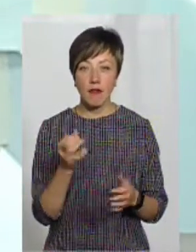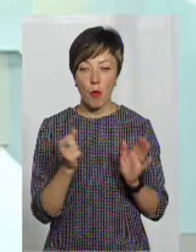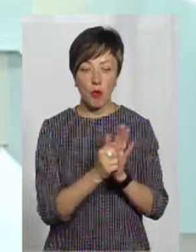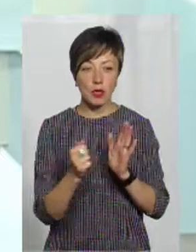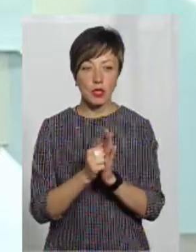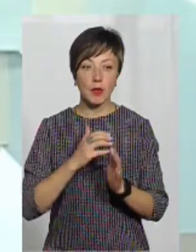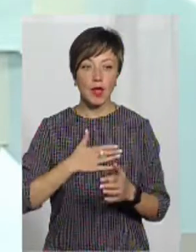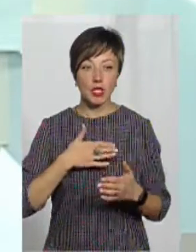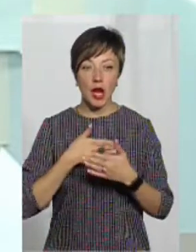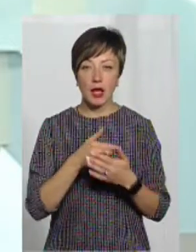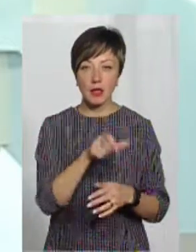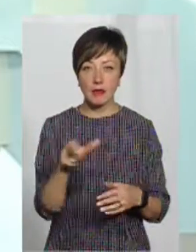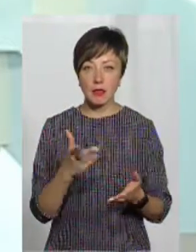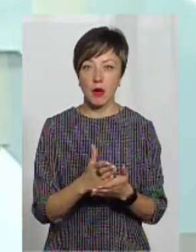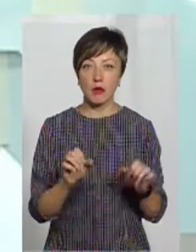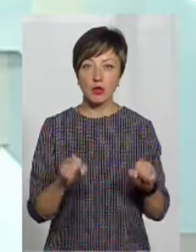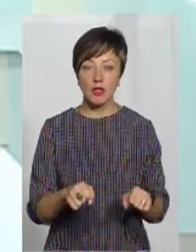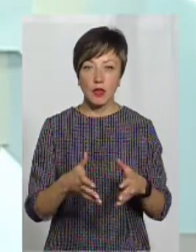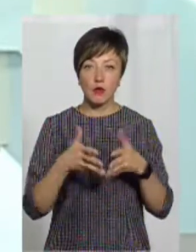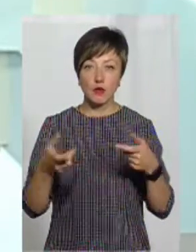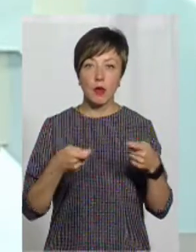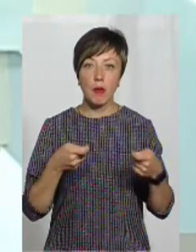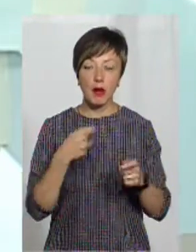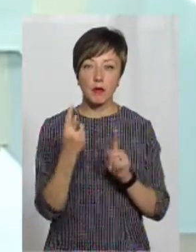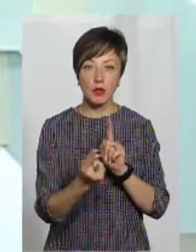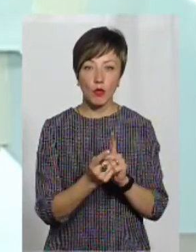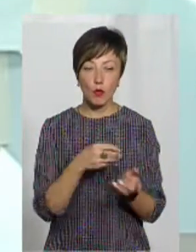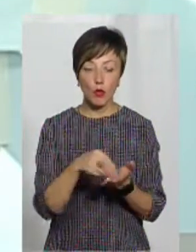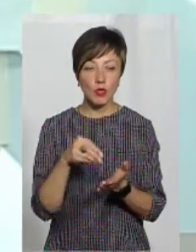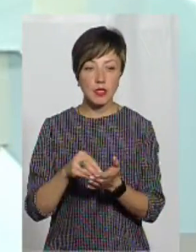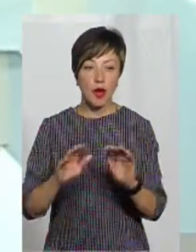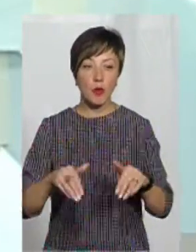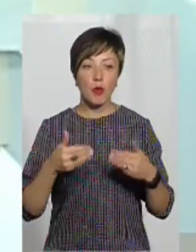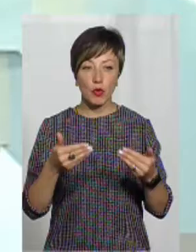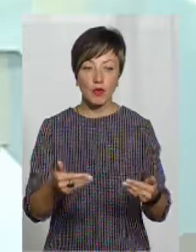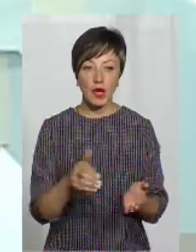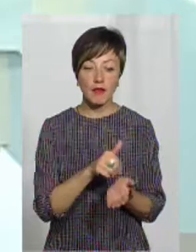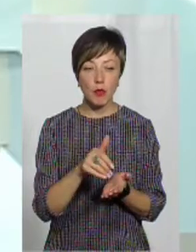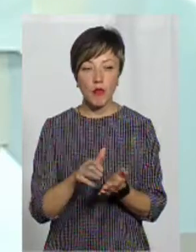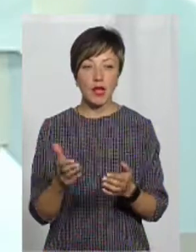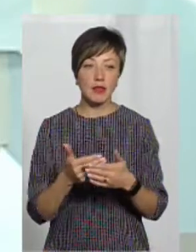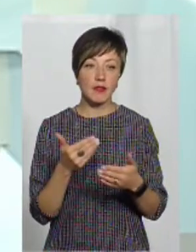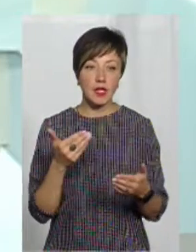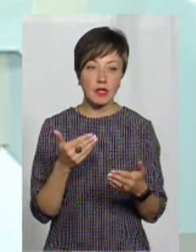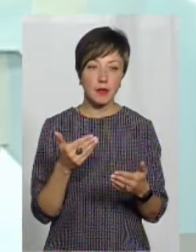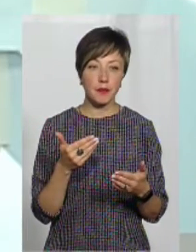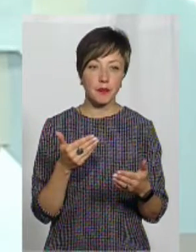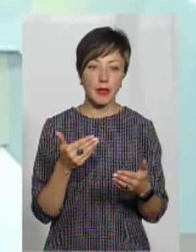постери, і щоб наші активісти, вони мали можливість у супермаркетах підходити до покупців і пропонувати їм відмовлятись від